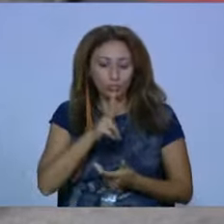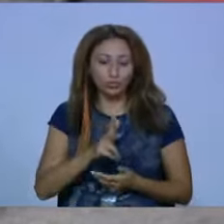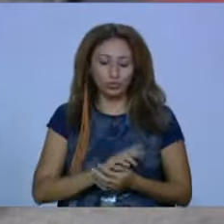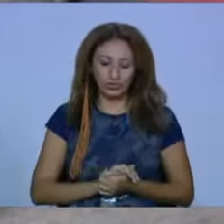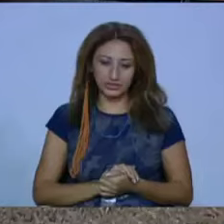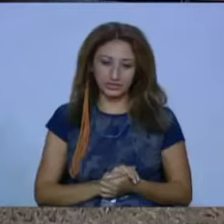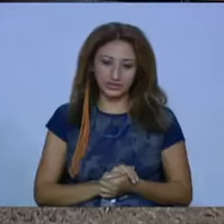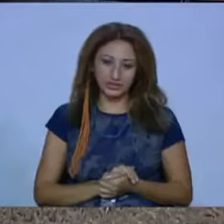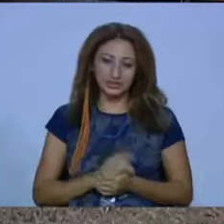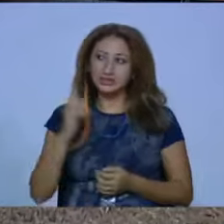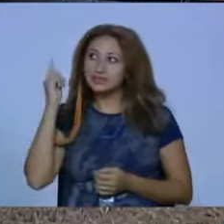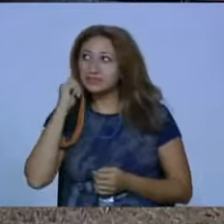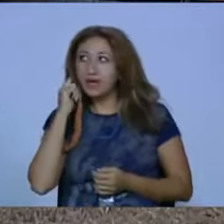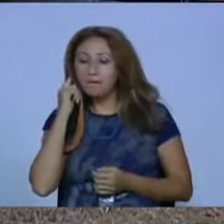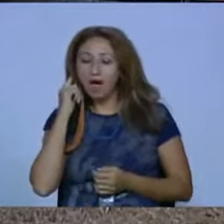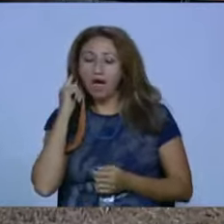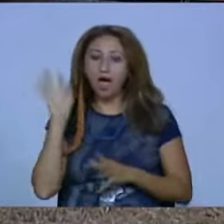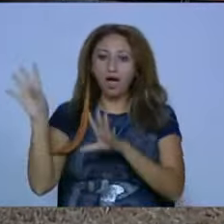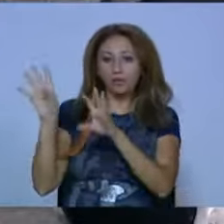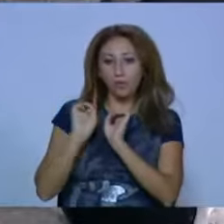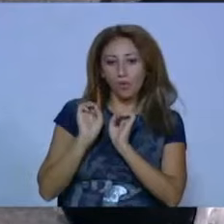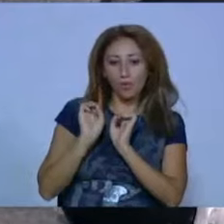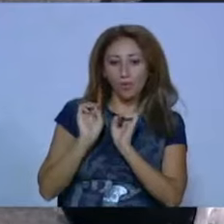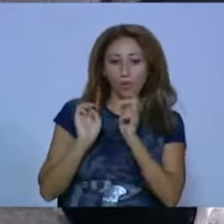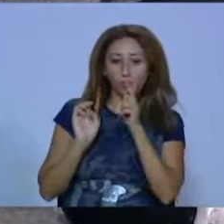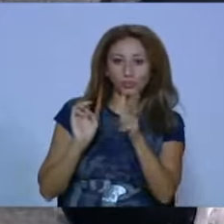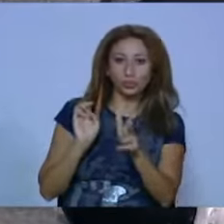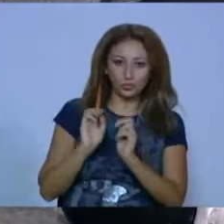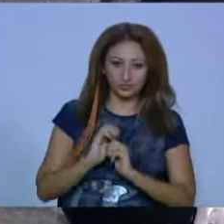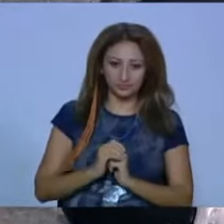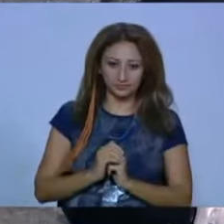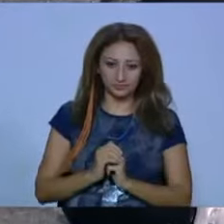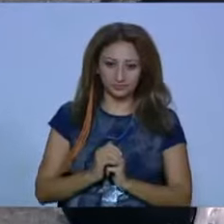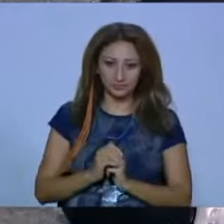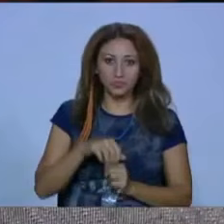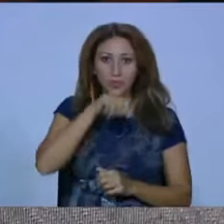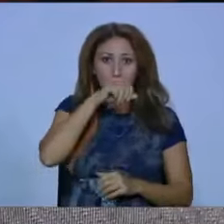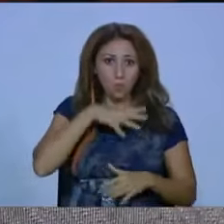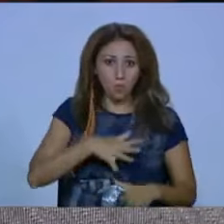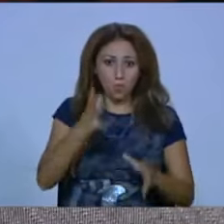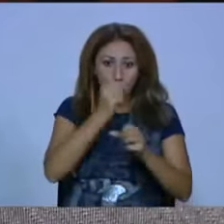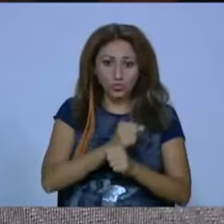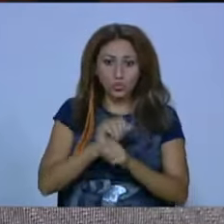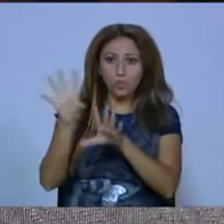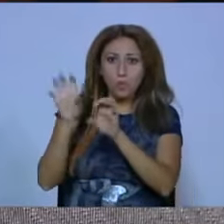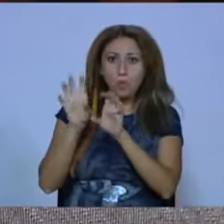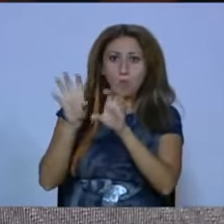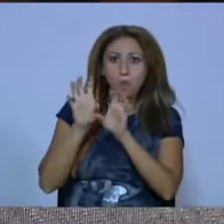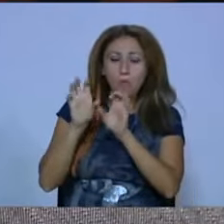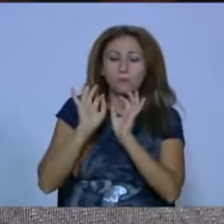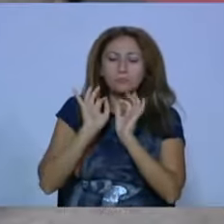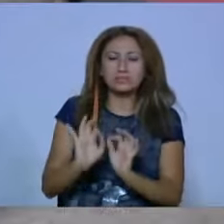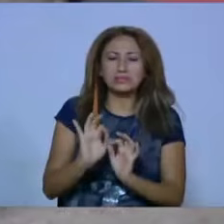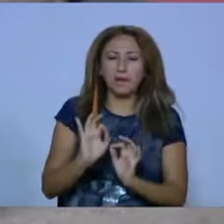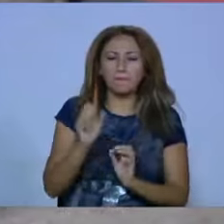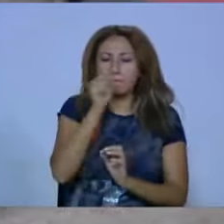لقيتها لو سمعت حاجة مثلا في، وسبحان الله أي حاجة فيها مدح للرسول تلاقيها بتقولها وبنفس اللحن وبنفس